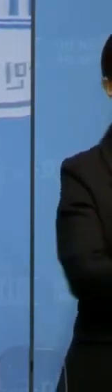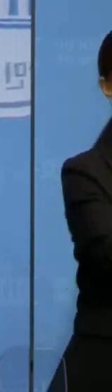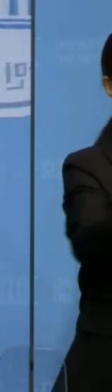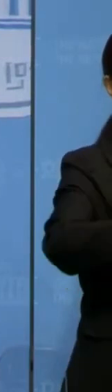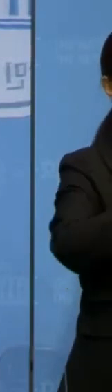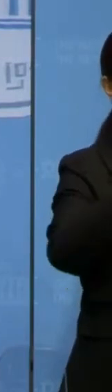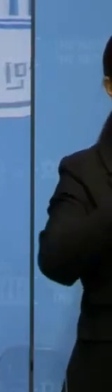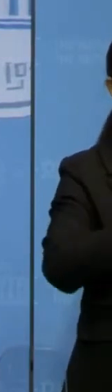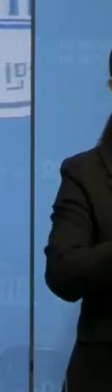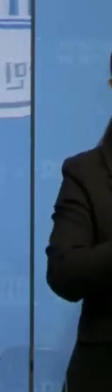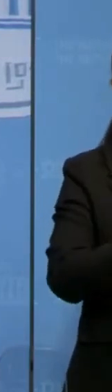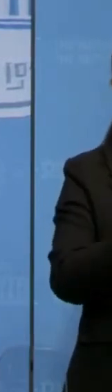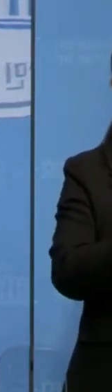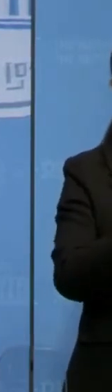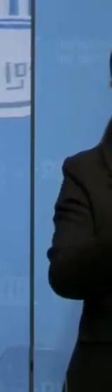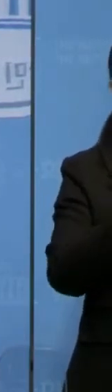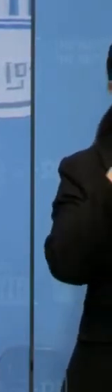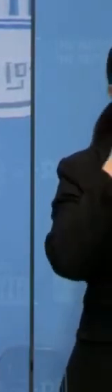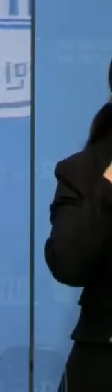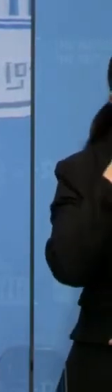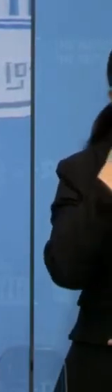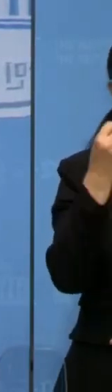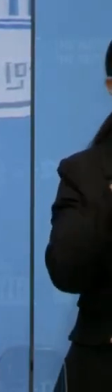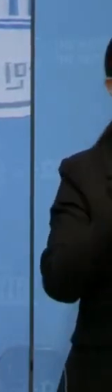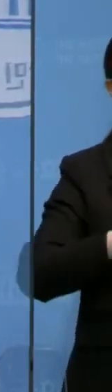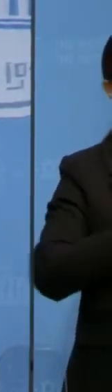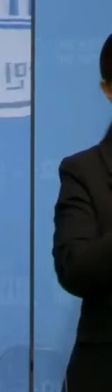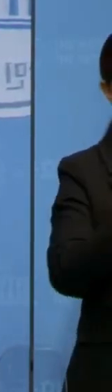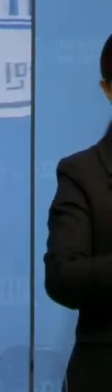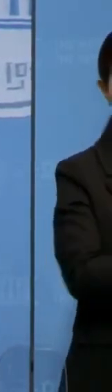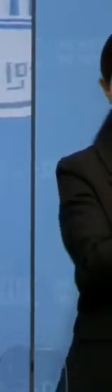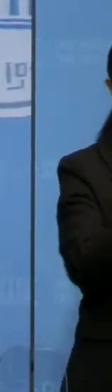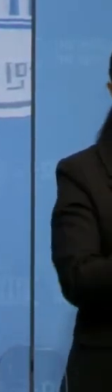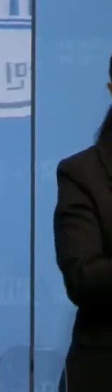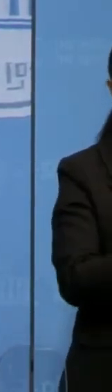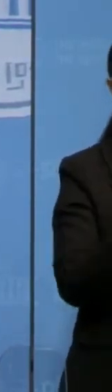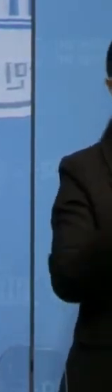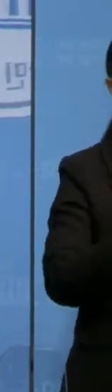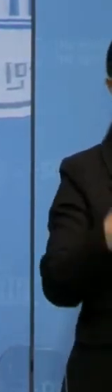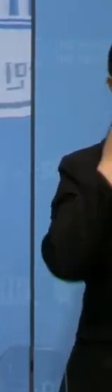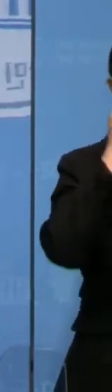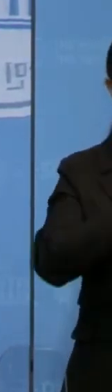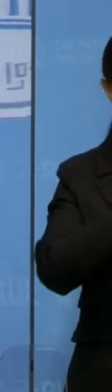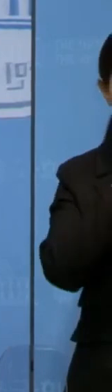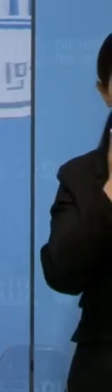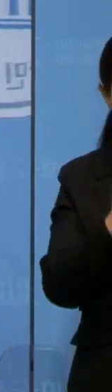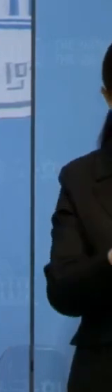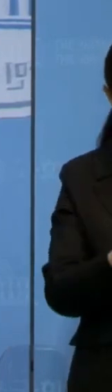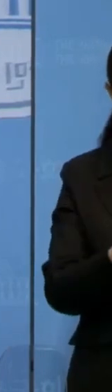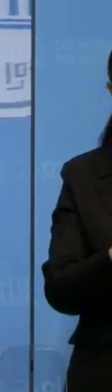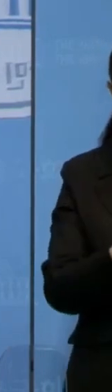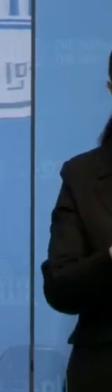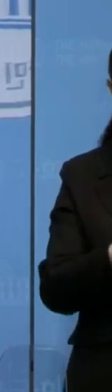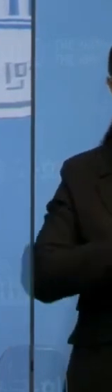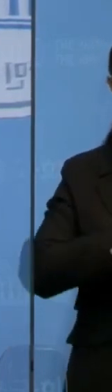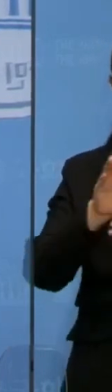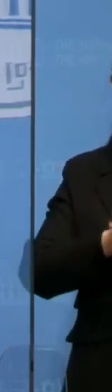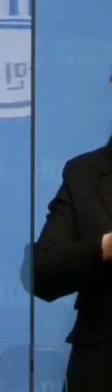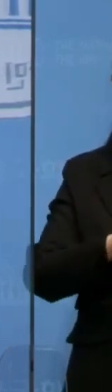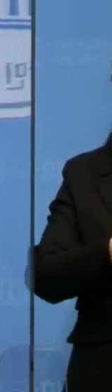담지 못했고 민생과 개혁 과제를 유능하게 풀지 못했습니다